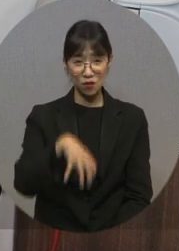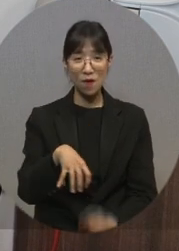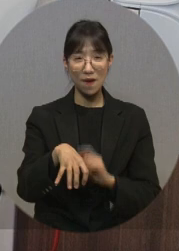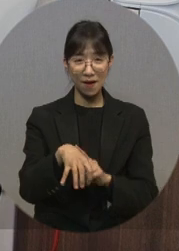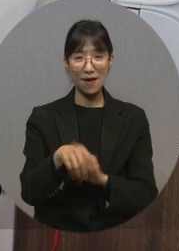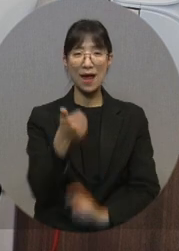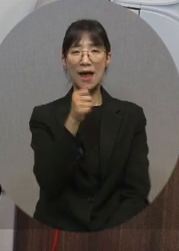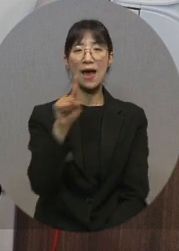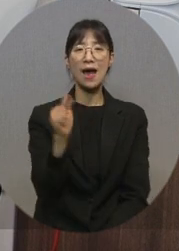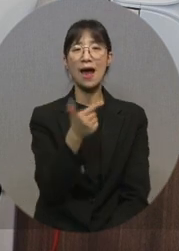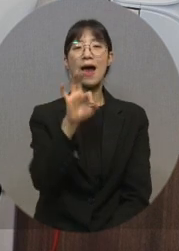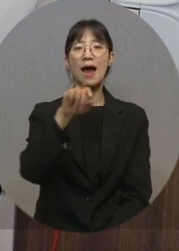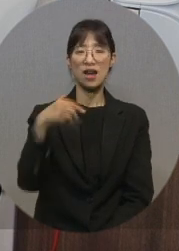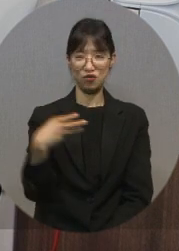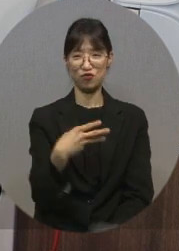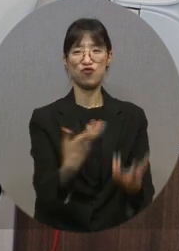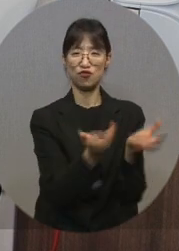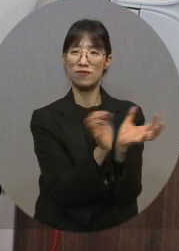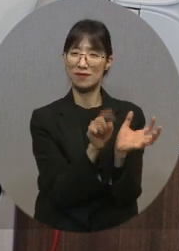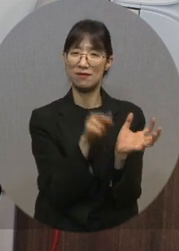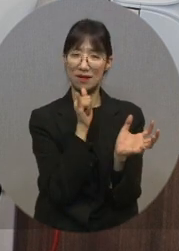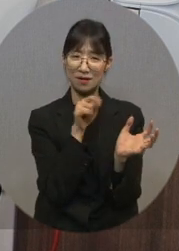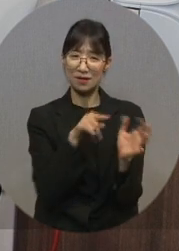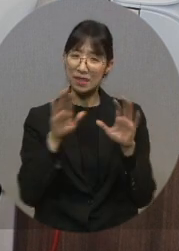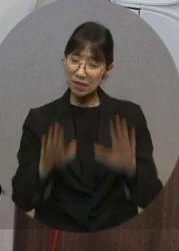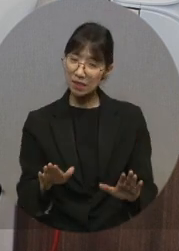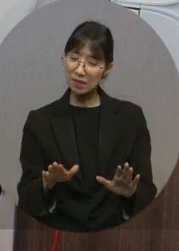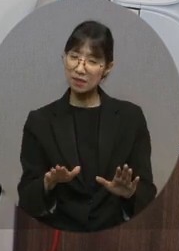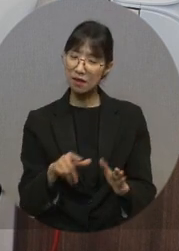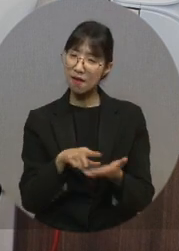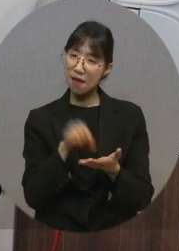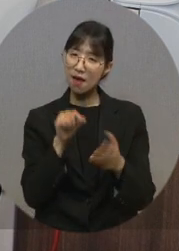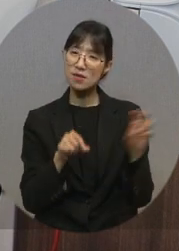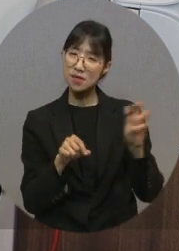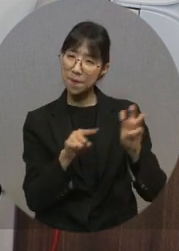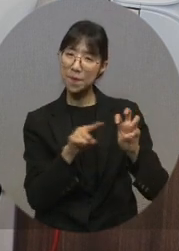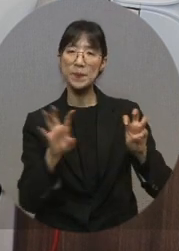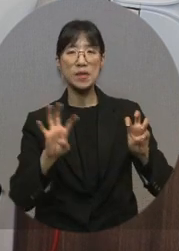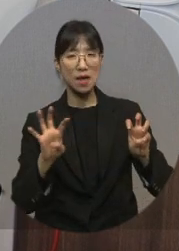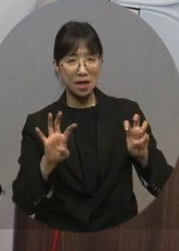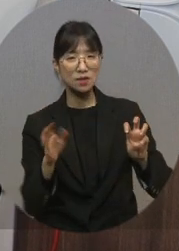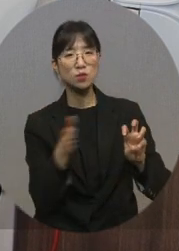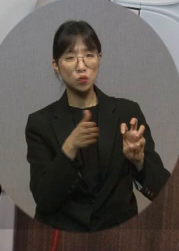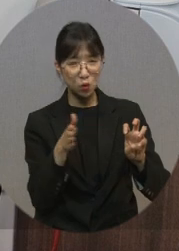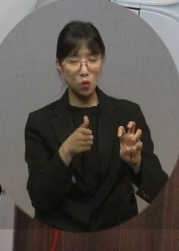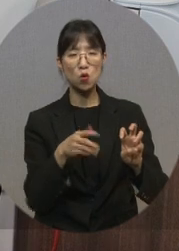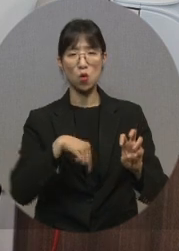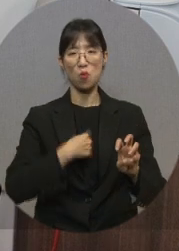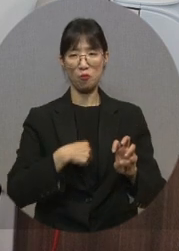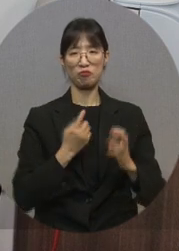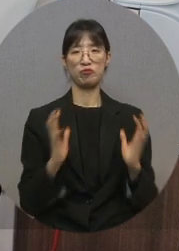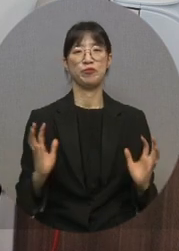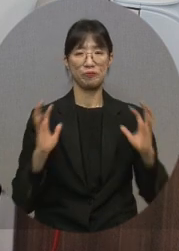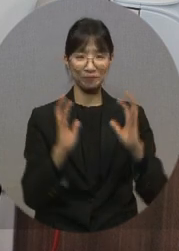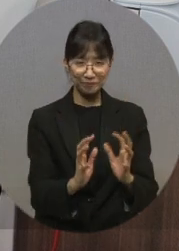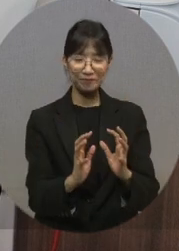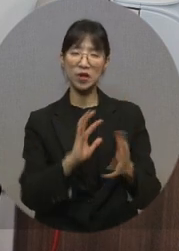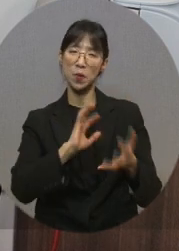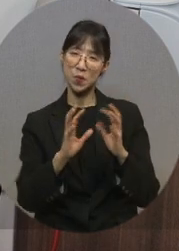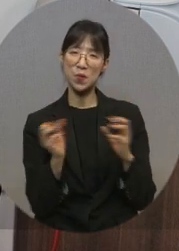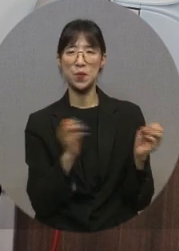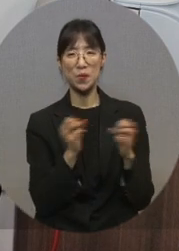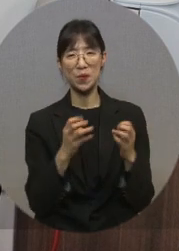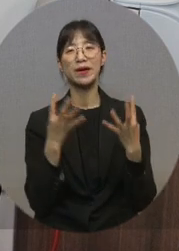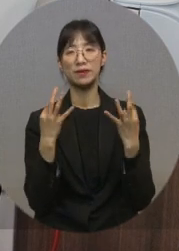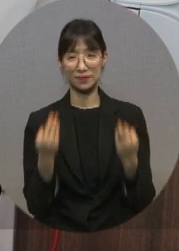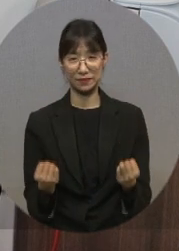있는 한울이라는 커뮤니티가 있는데요. 현재 약 한 30명에 40명 정도 실제 당사자들이 모여서 많은 이야기를